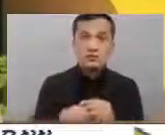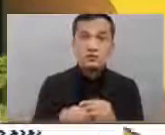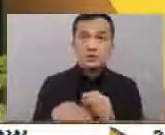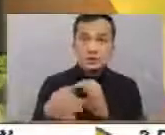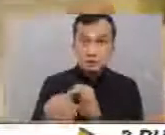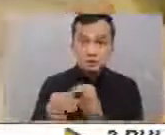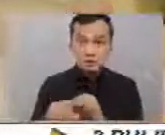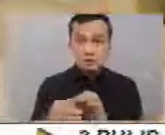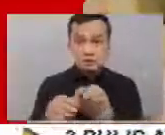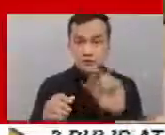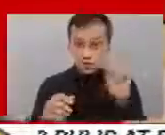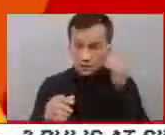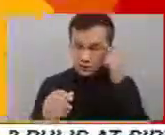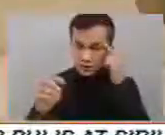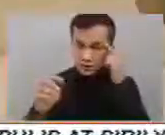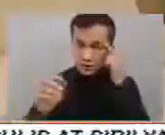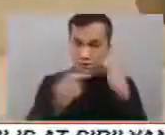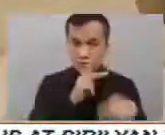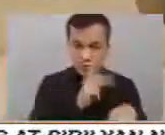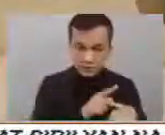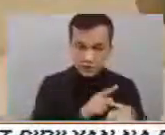Julius.